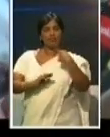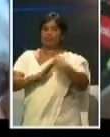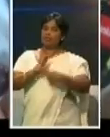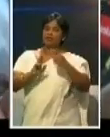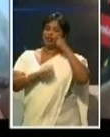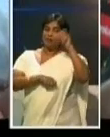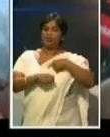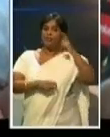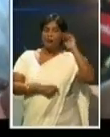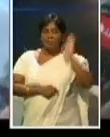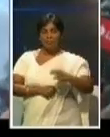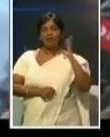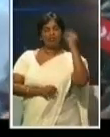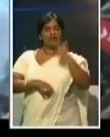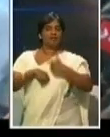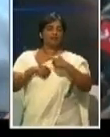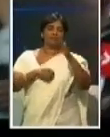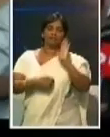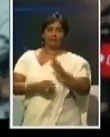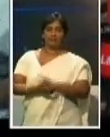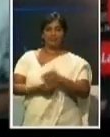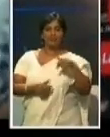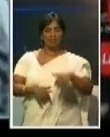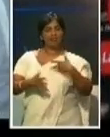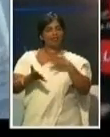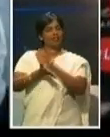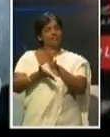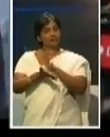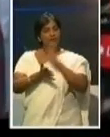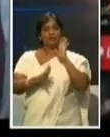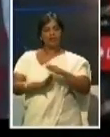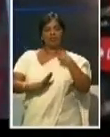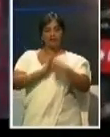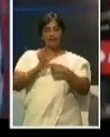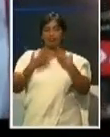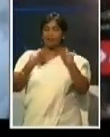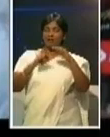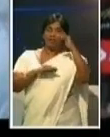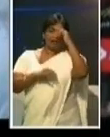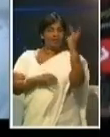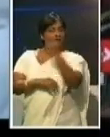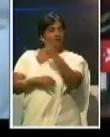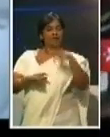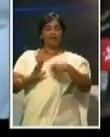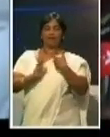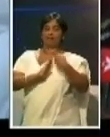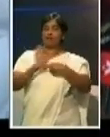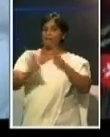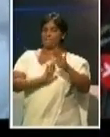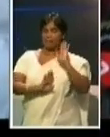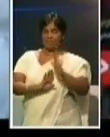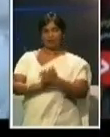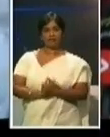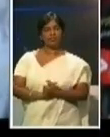රටේ ජනතාවගේ බලාපොරොත්තු ඉටු වෙන කාලයක් උදා වේවි. අද අපි බොහොම සතුටු වෙනවා රට බේරාගත්ත නායකයෝ දෙන්නෙක් අද මේ රටේ පාලනයට පත්